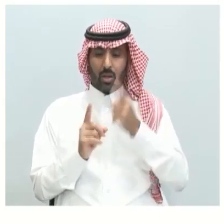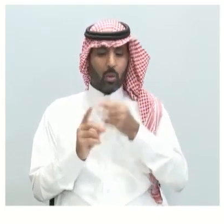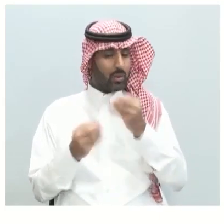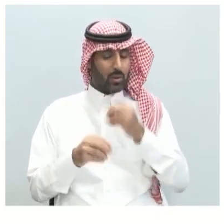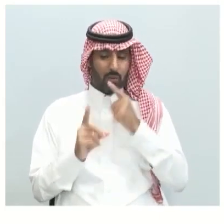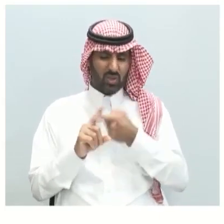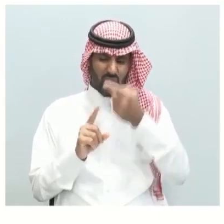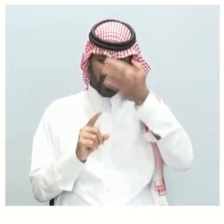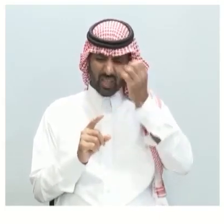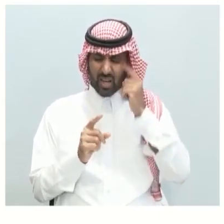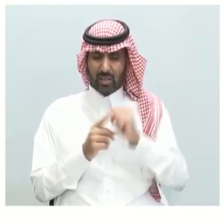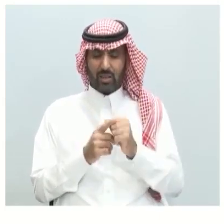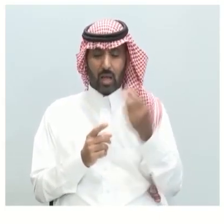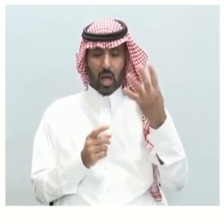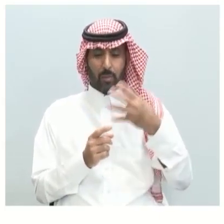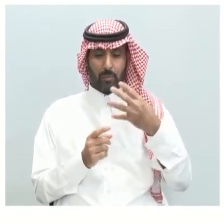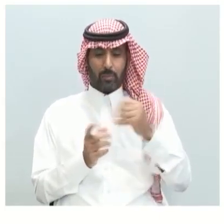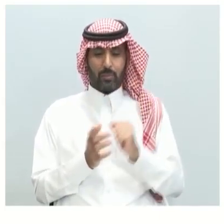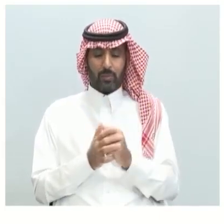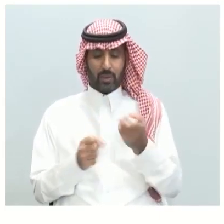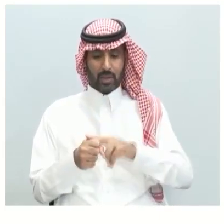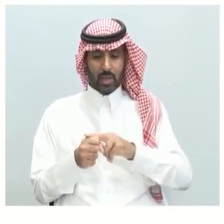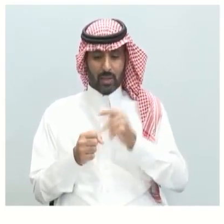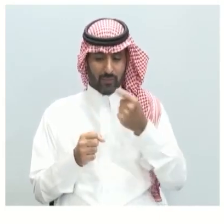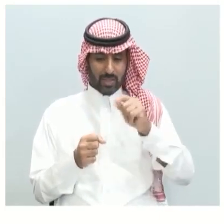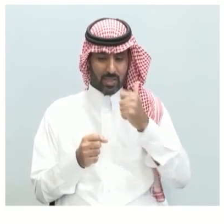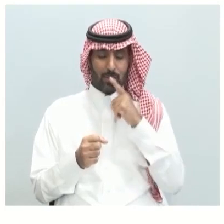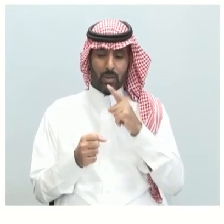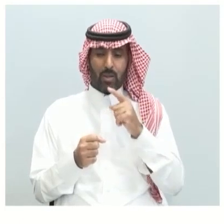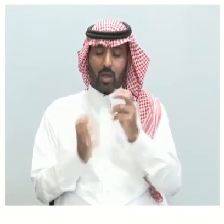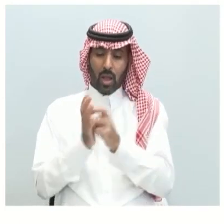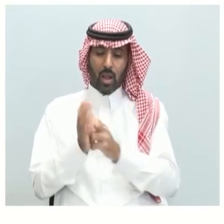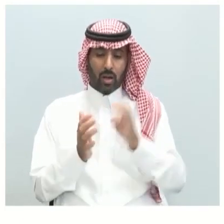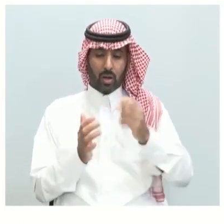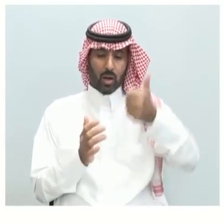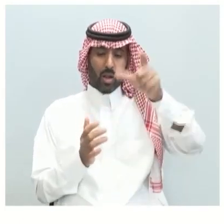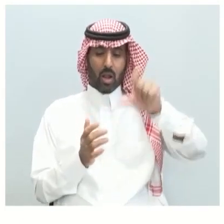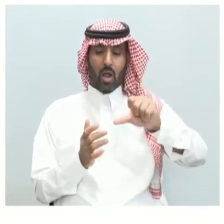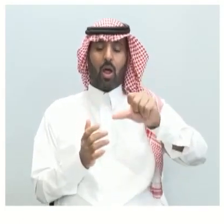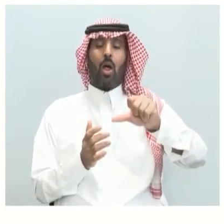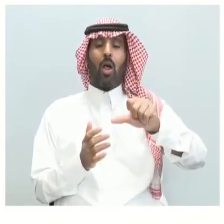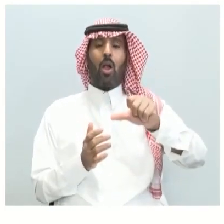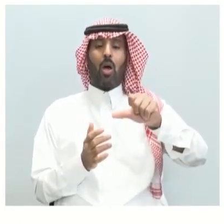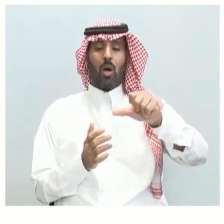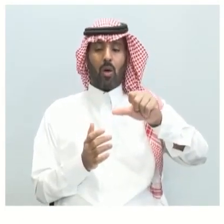44.6 درجه سليلوزيه سنستخدم قانون جاي لوساك وسنقوم